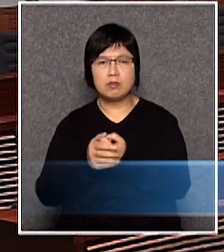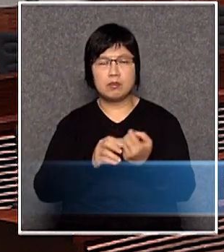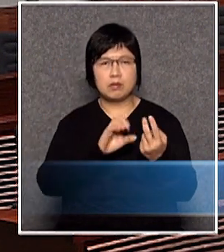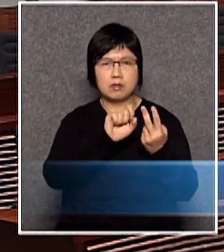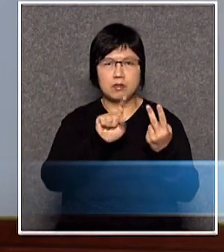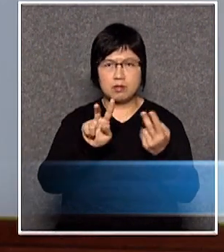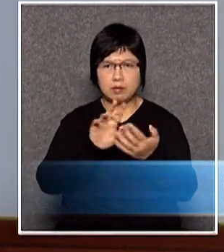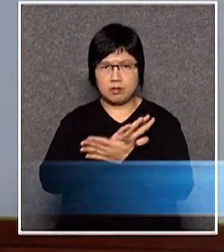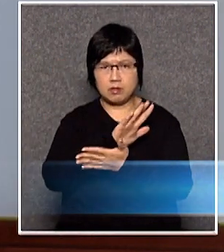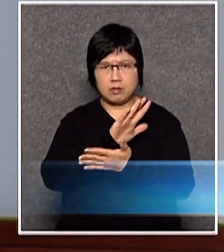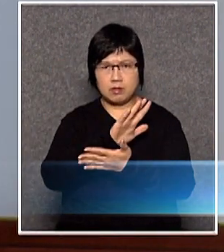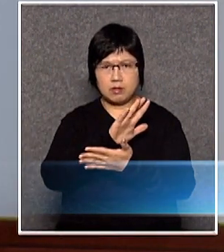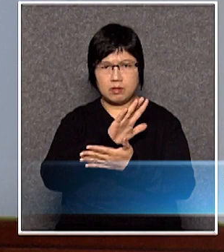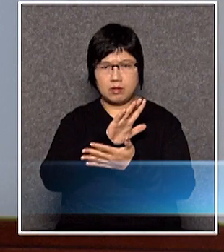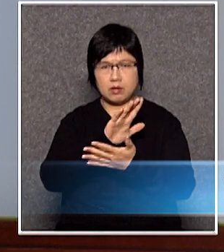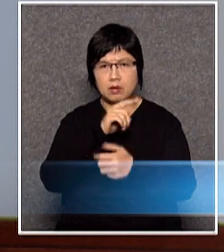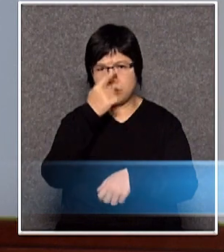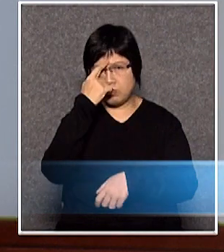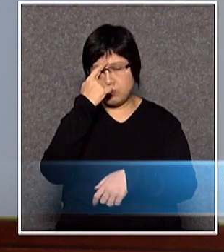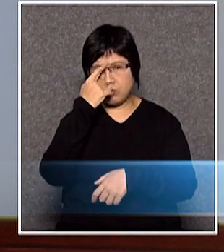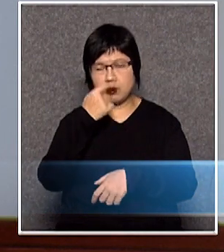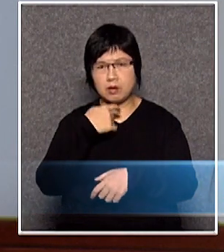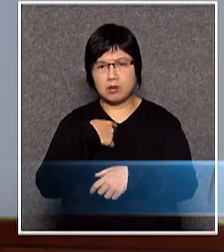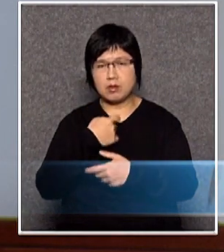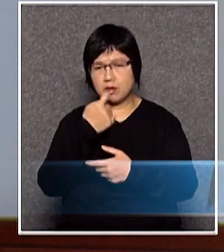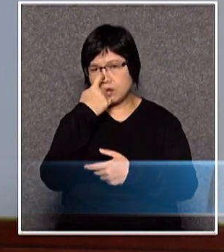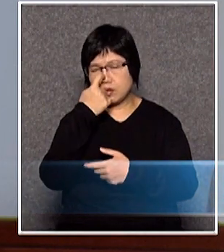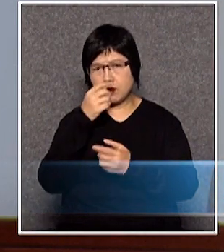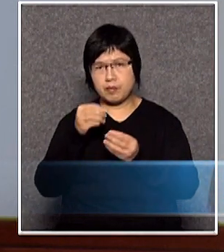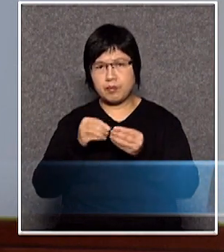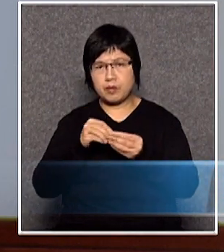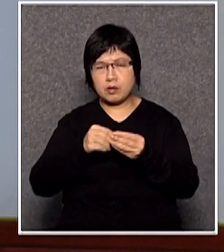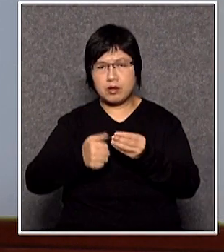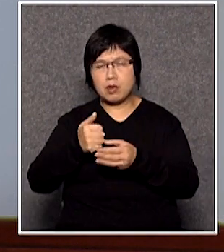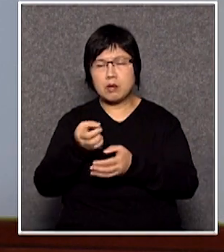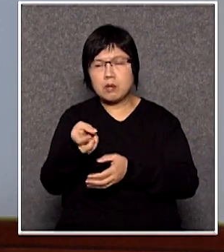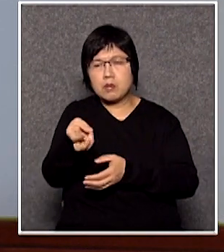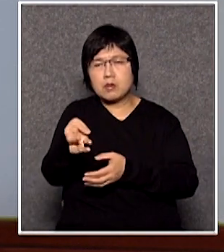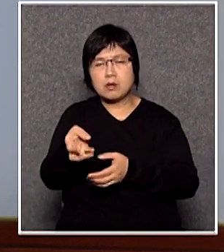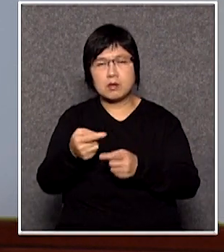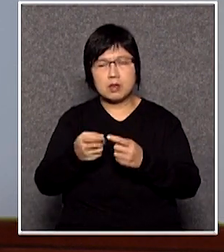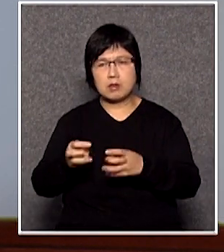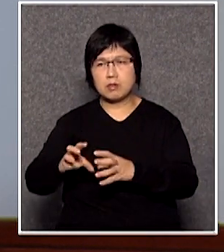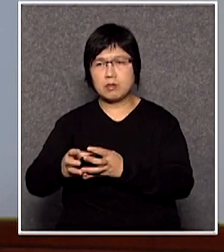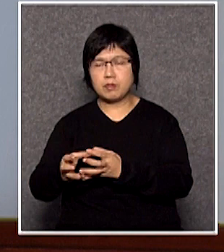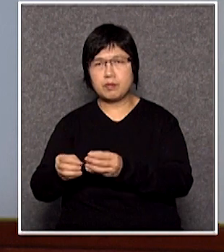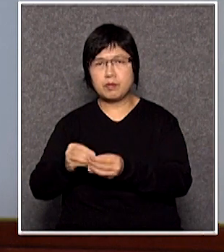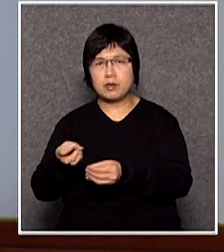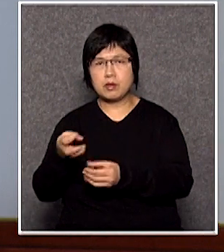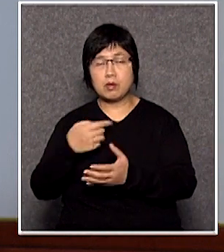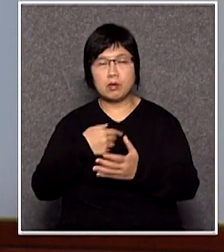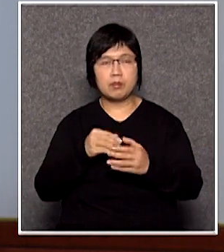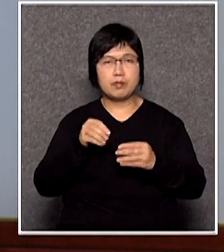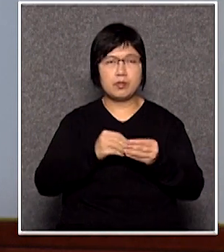年梁振英是低票當選，在一個小圈子選舉裏面是未試過那麼低票的，小弟是高票當